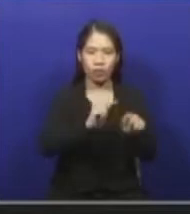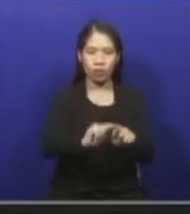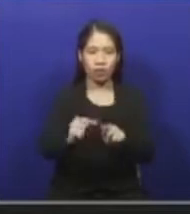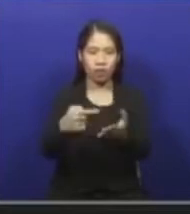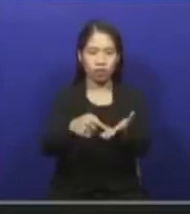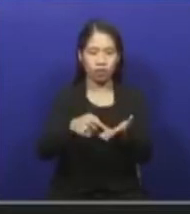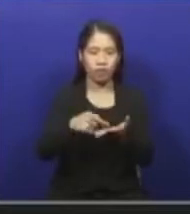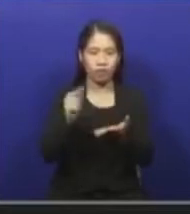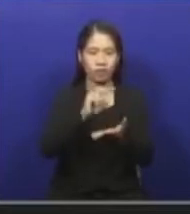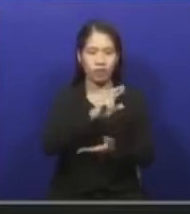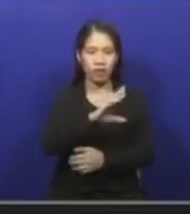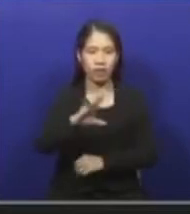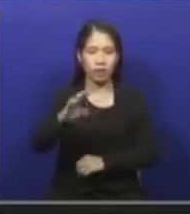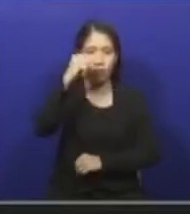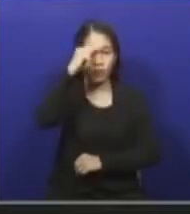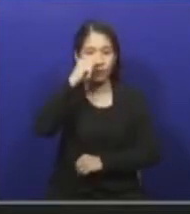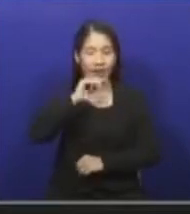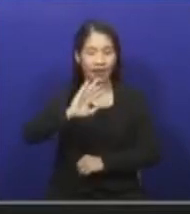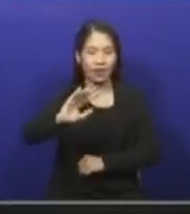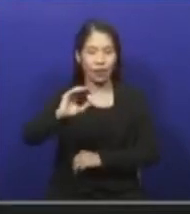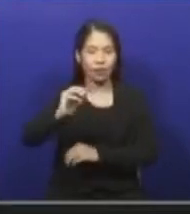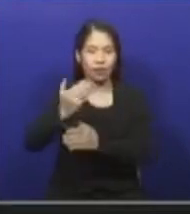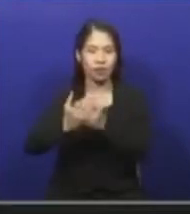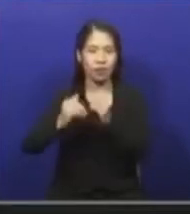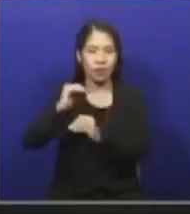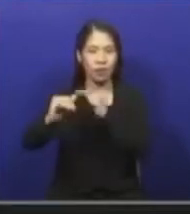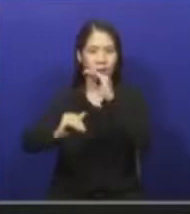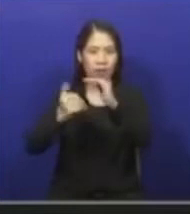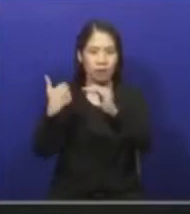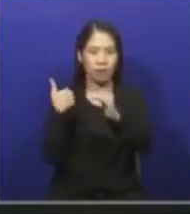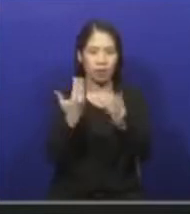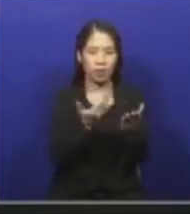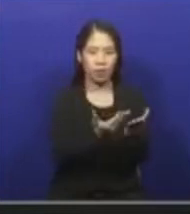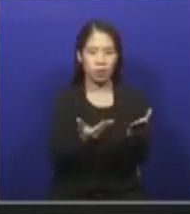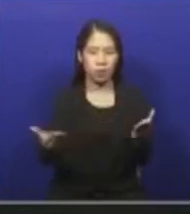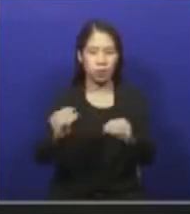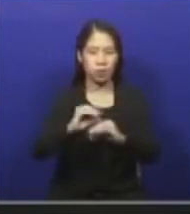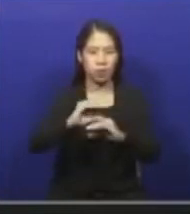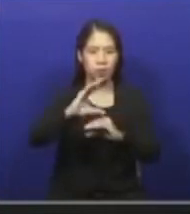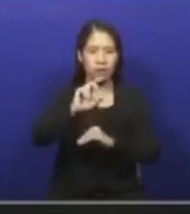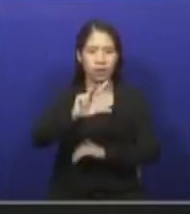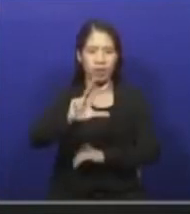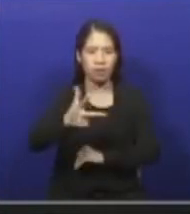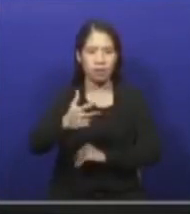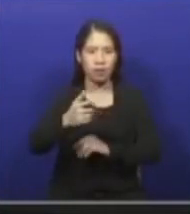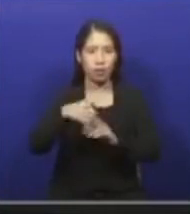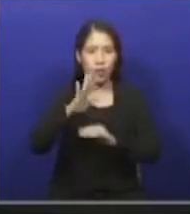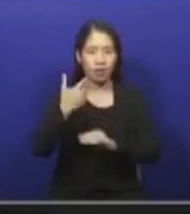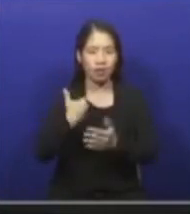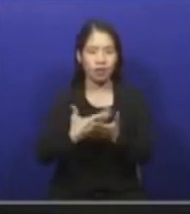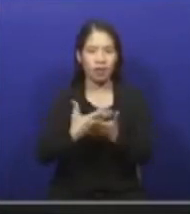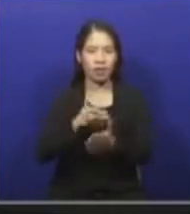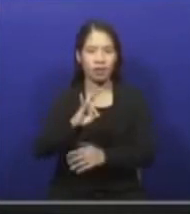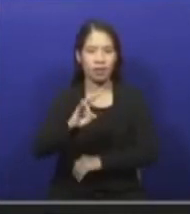ามาผ่านระบบของไทยมีของสภาพัฒน์กว่า 31,000 โครงการคิดเป็นมูลค่ากว่า 780,000 ล้านบาท